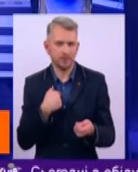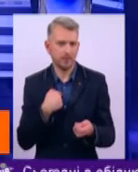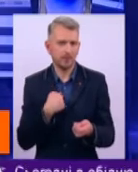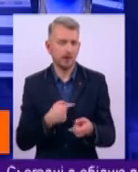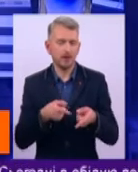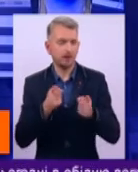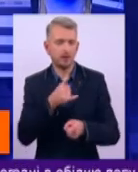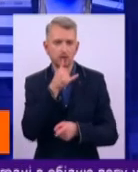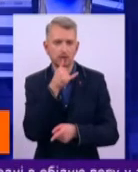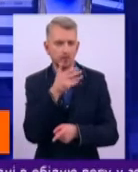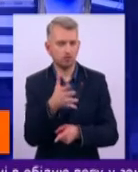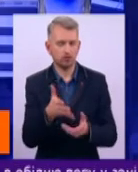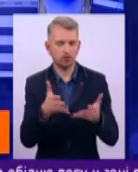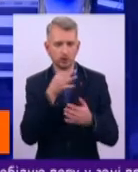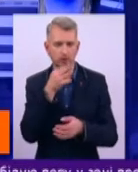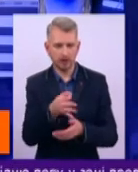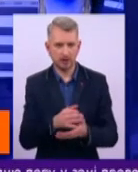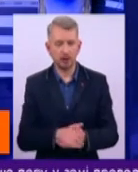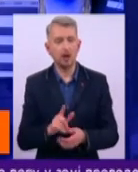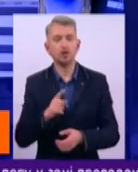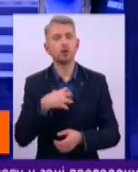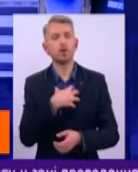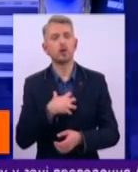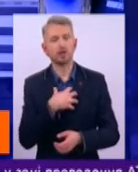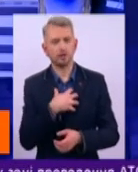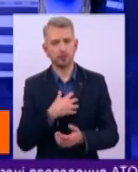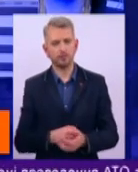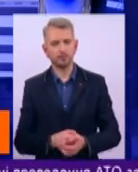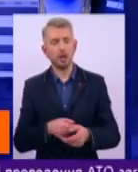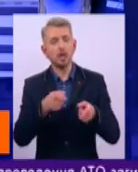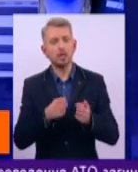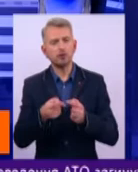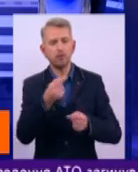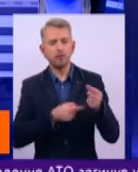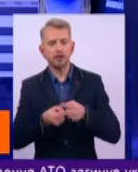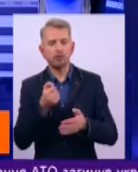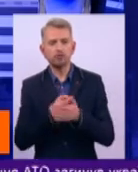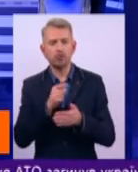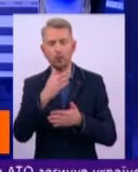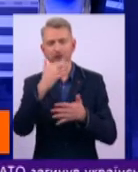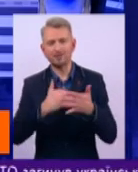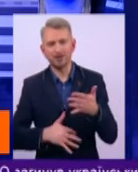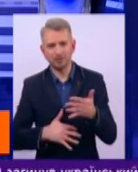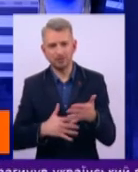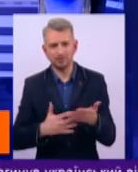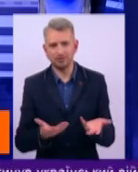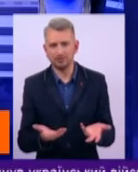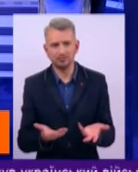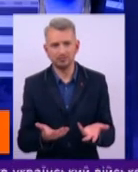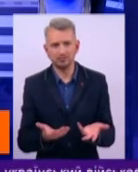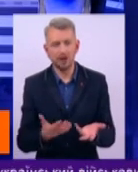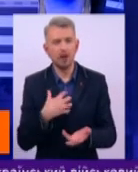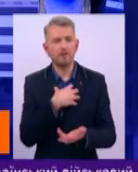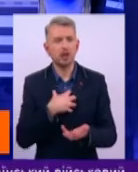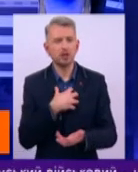дійсно не можу чітко сказати. Але що важливо? Дійсно, повертаючись до цього списку, знову ж таки,